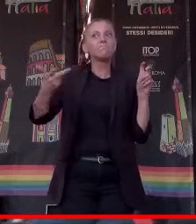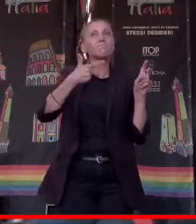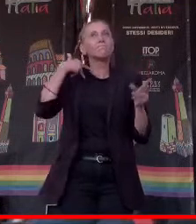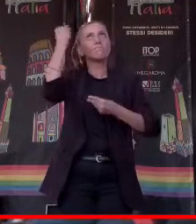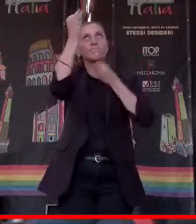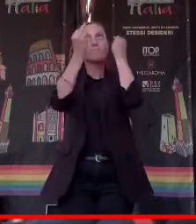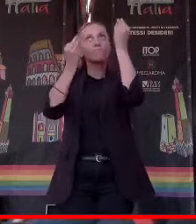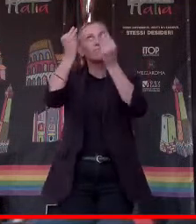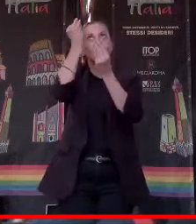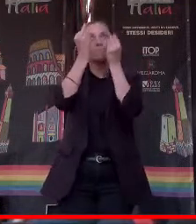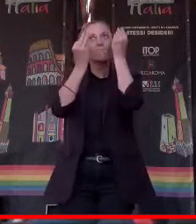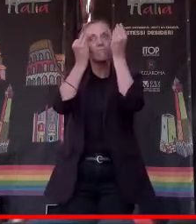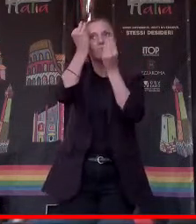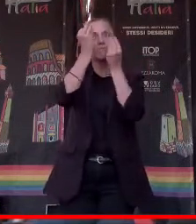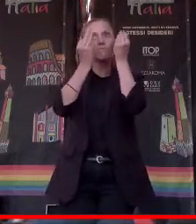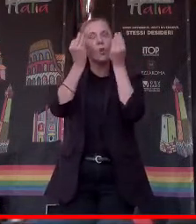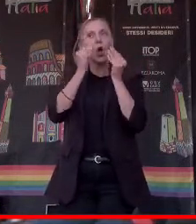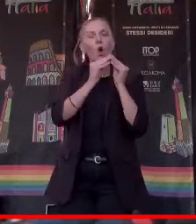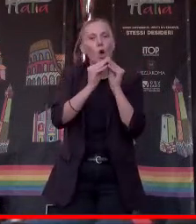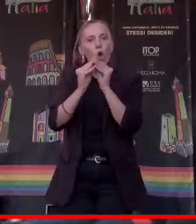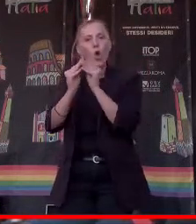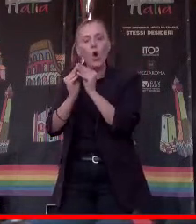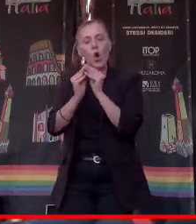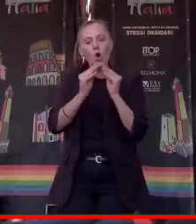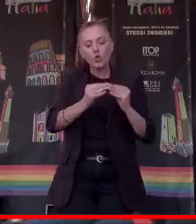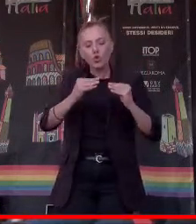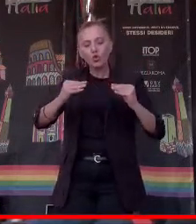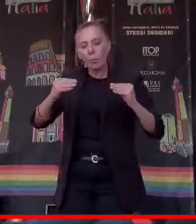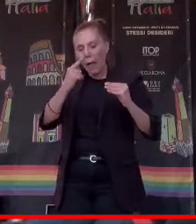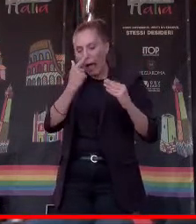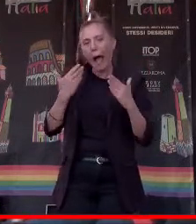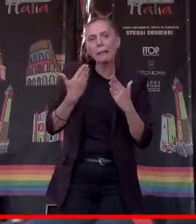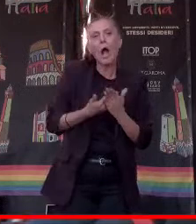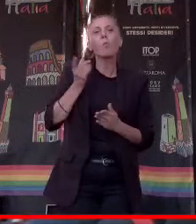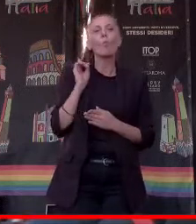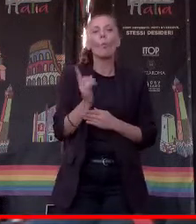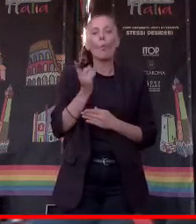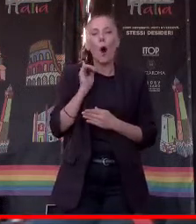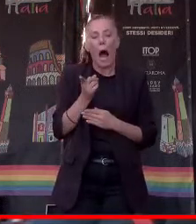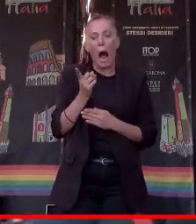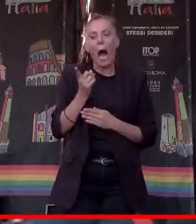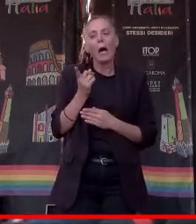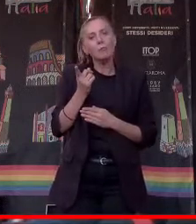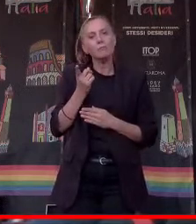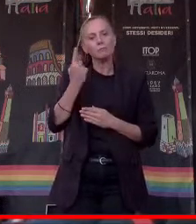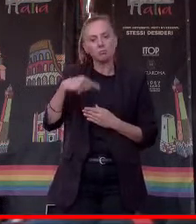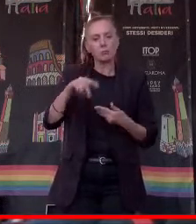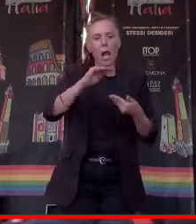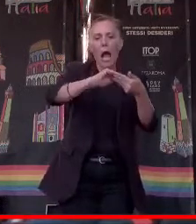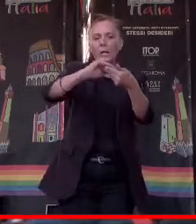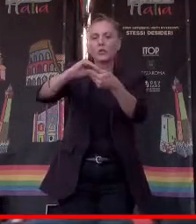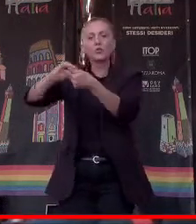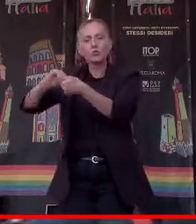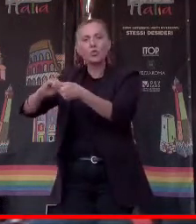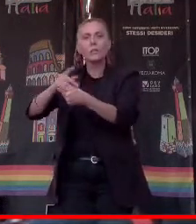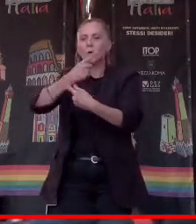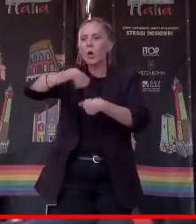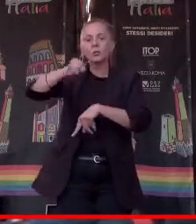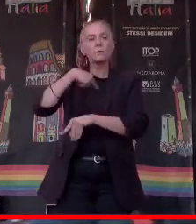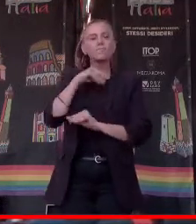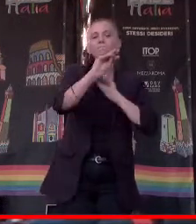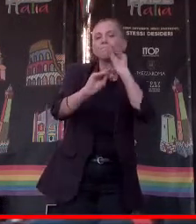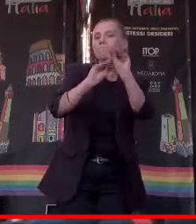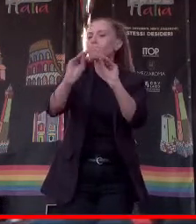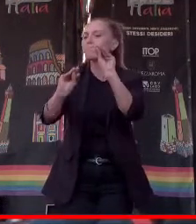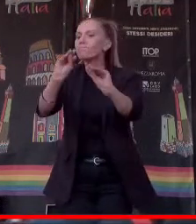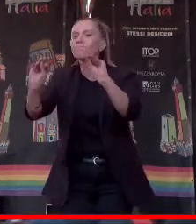così, a quali strumenti e soprattutto a quali associazioni, a quante associazioni rivolgersi